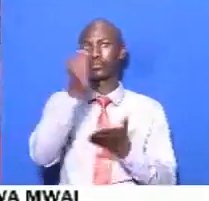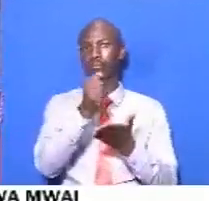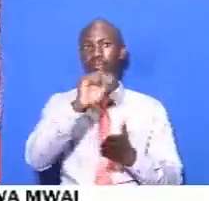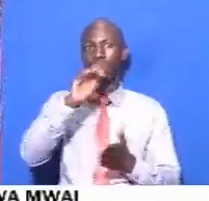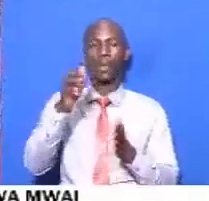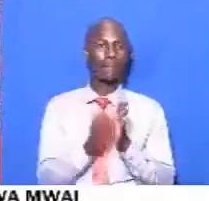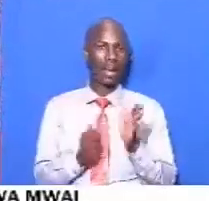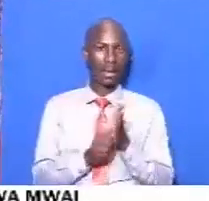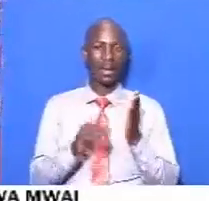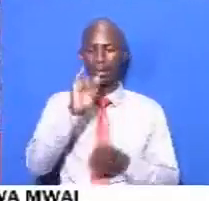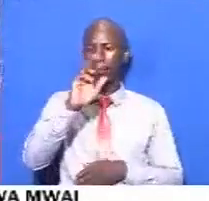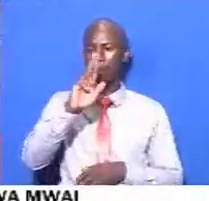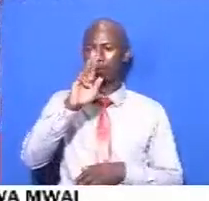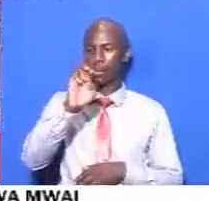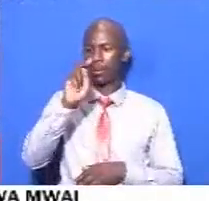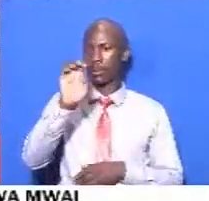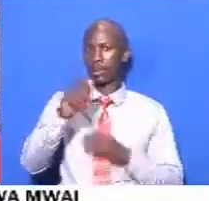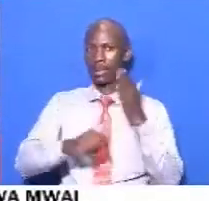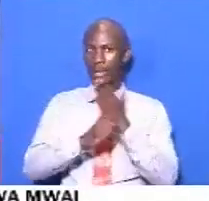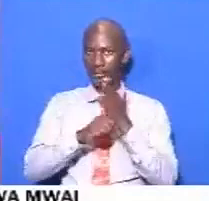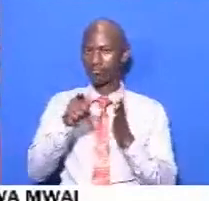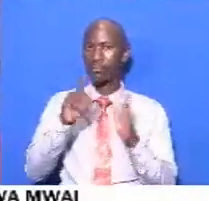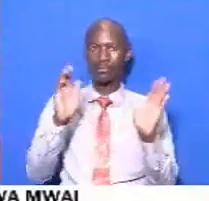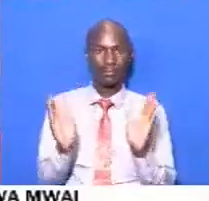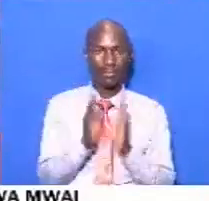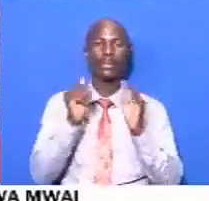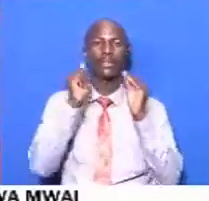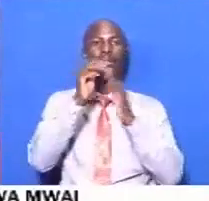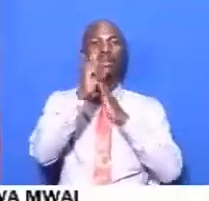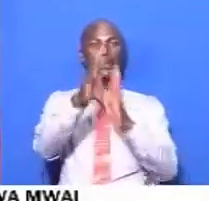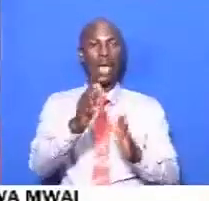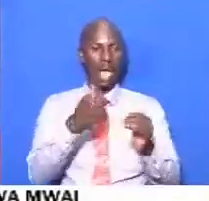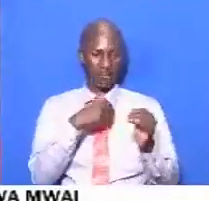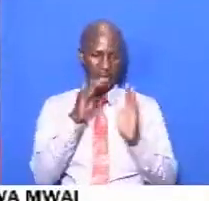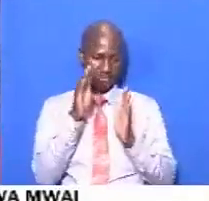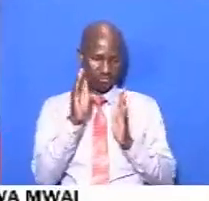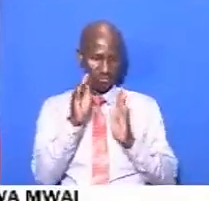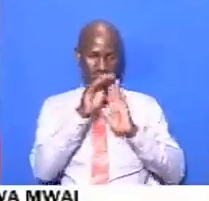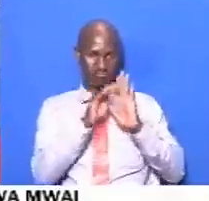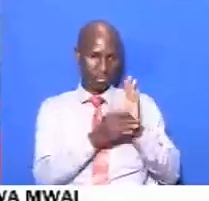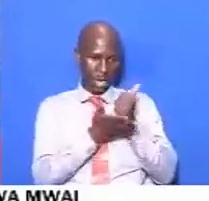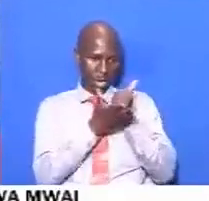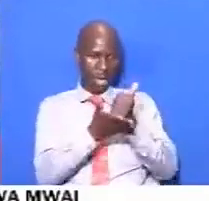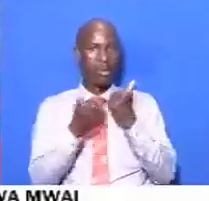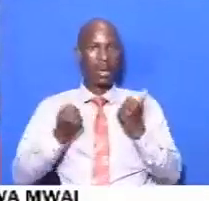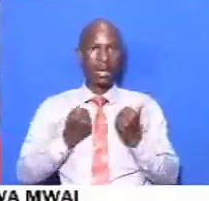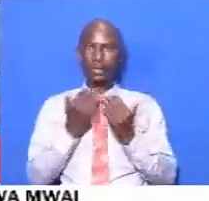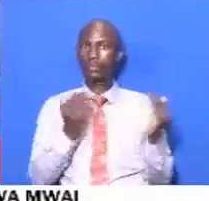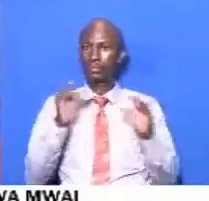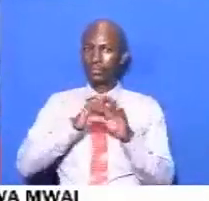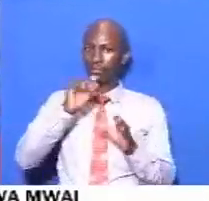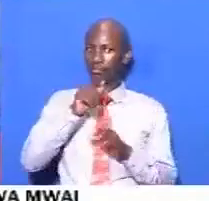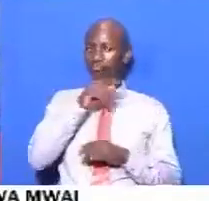Masaku Irene Mulu niwathuthya Atongoi kuma kauntini ya Masaku kwikia mitalatala yakutetheasya syana sya eetu kuma